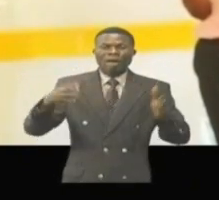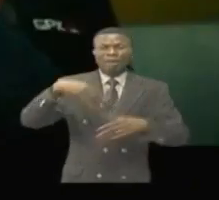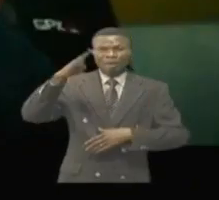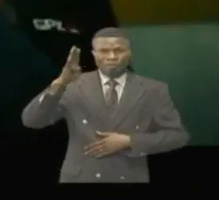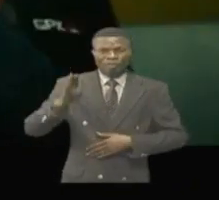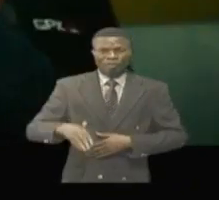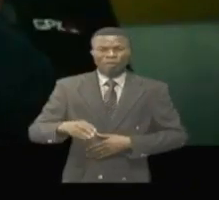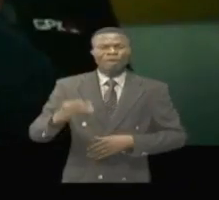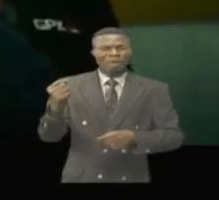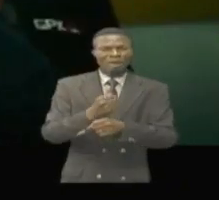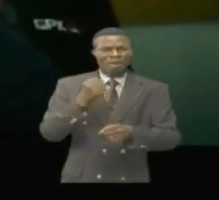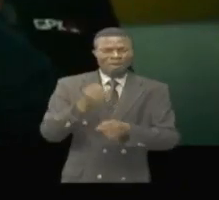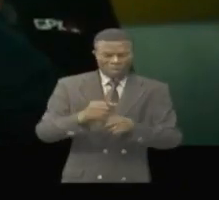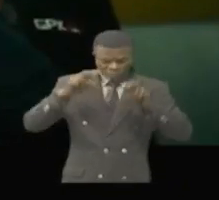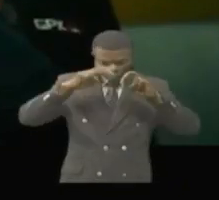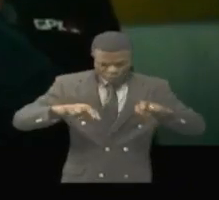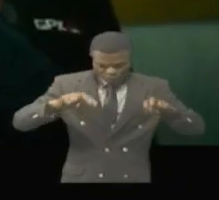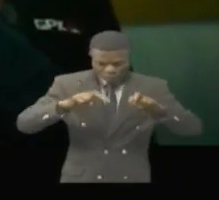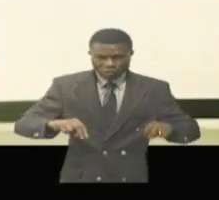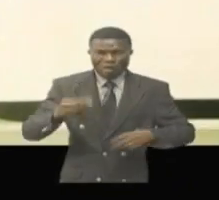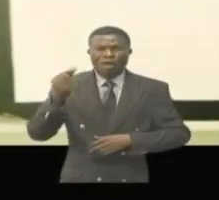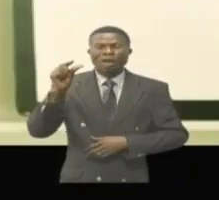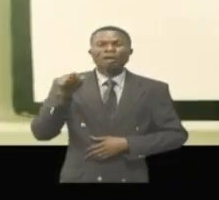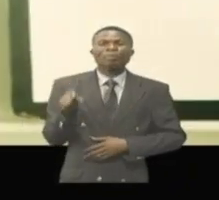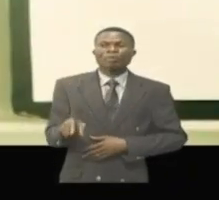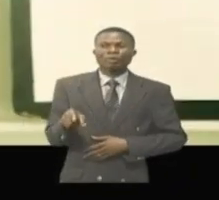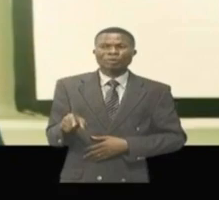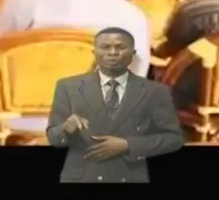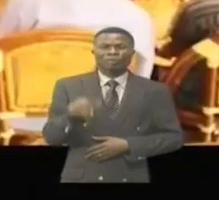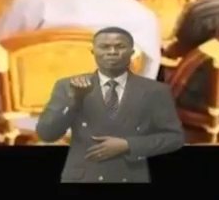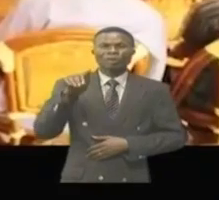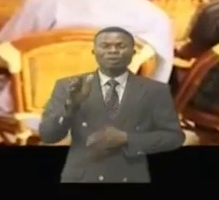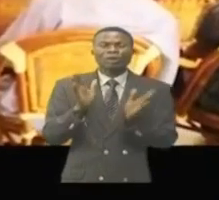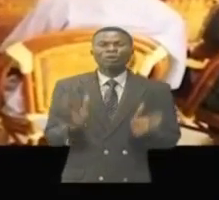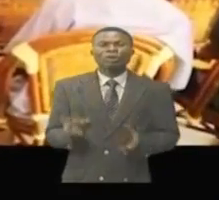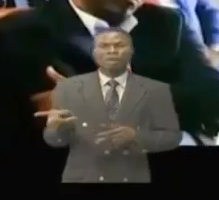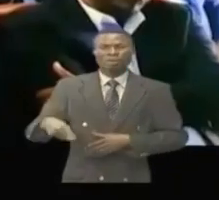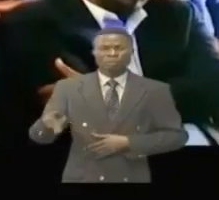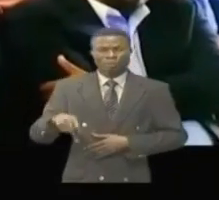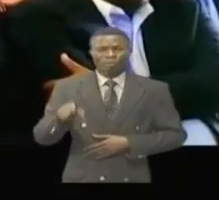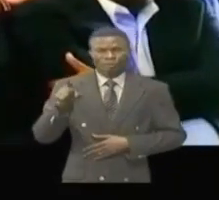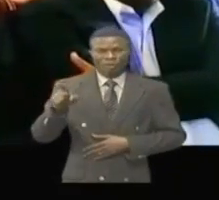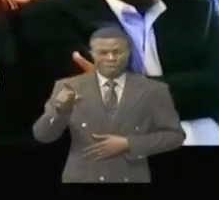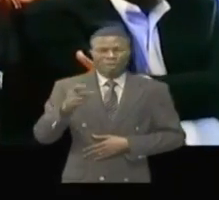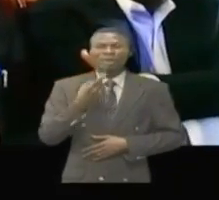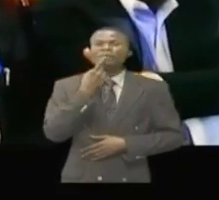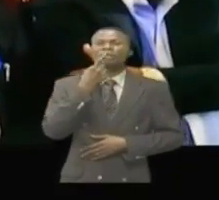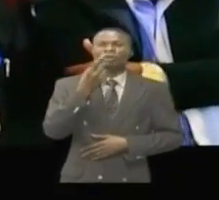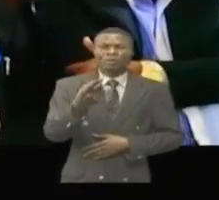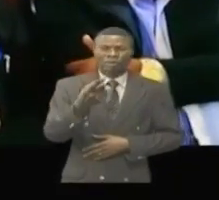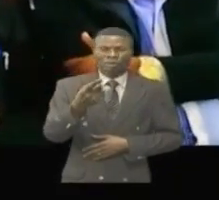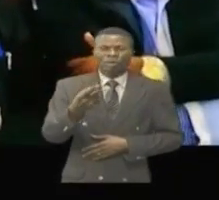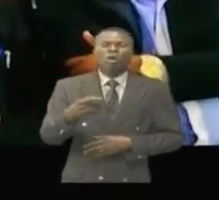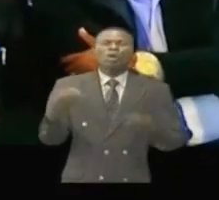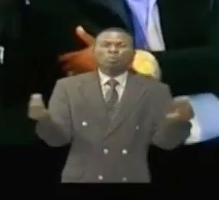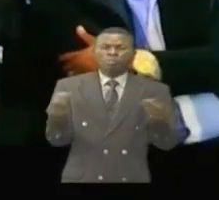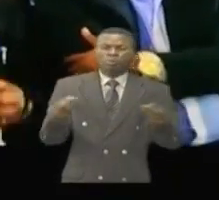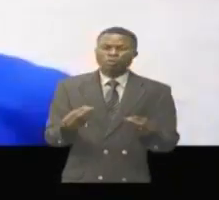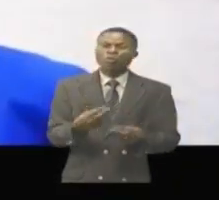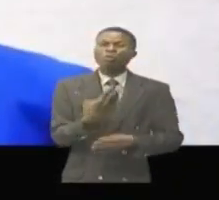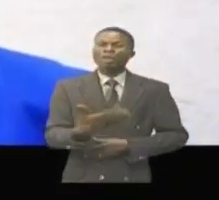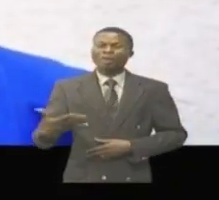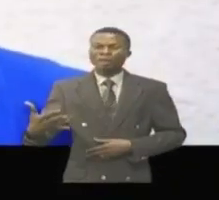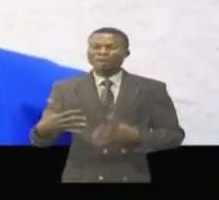le travail de recherche minière. Le directeur provincial de Samapé a indiqué le pourquoi Didi